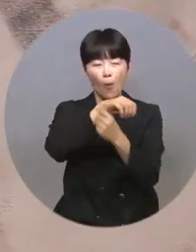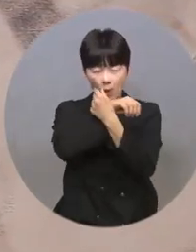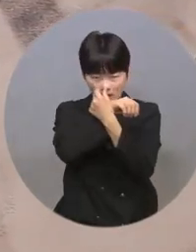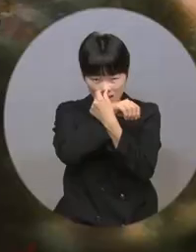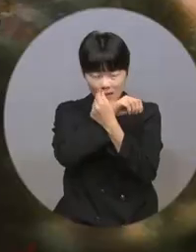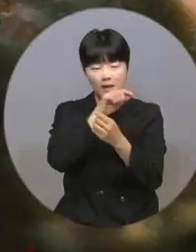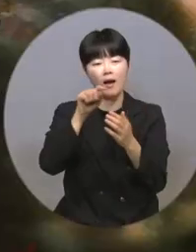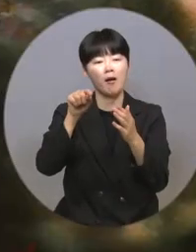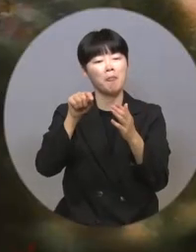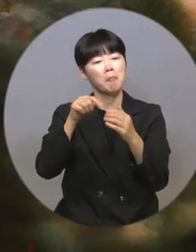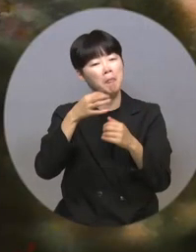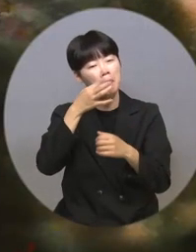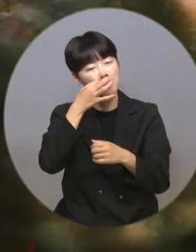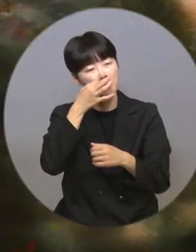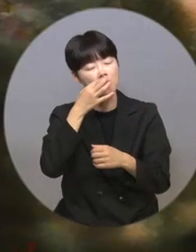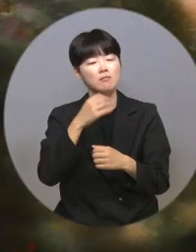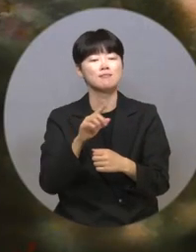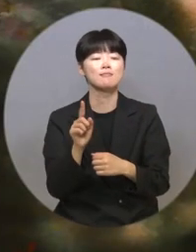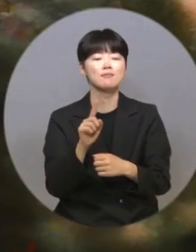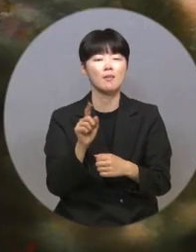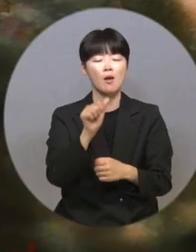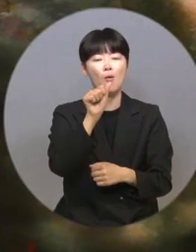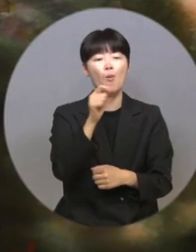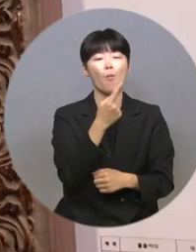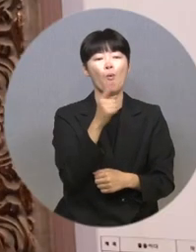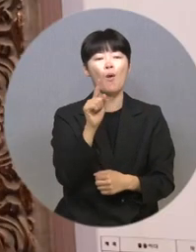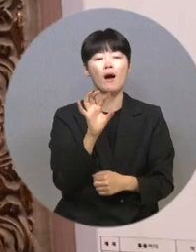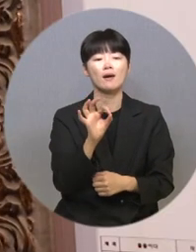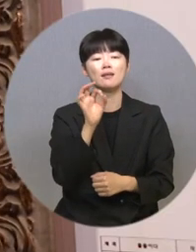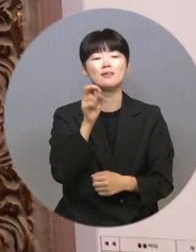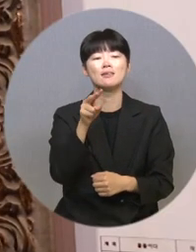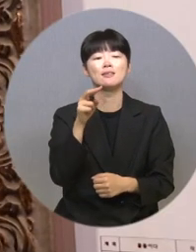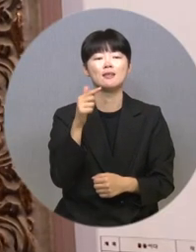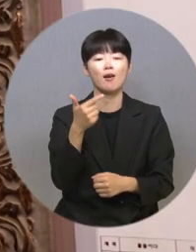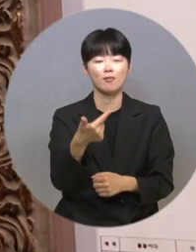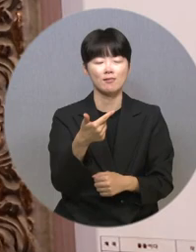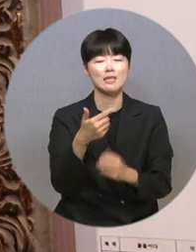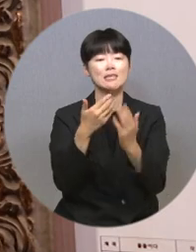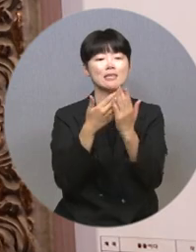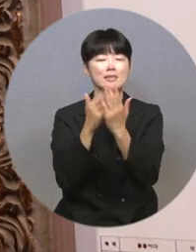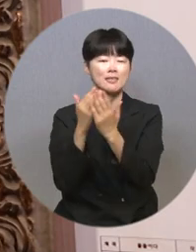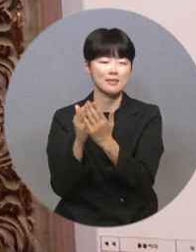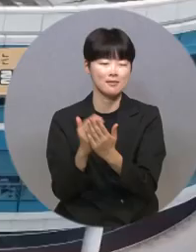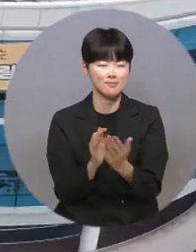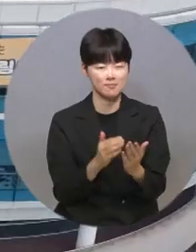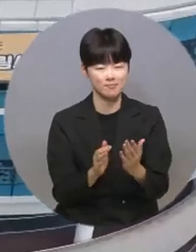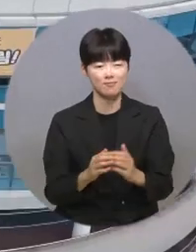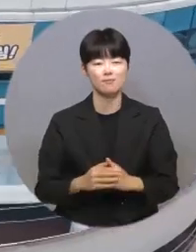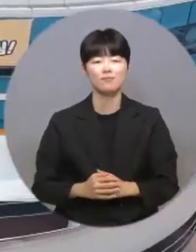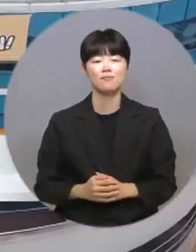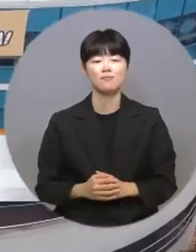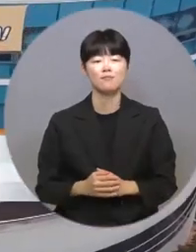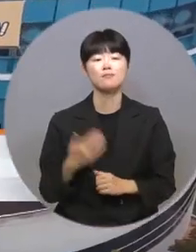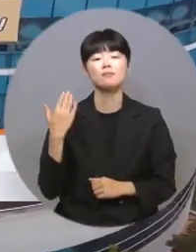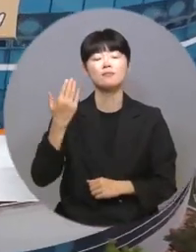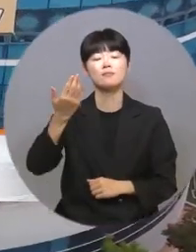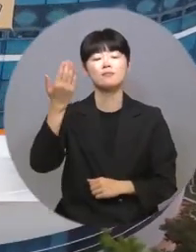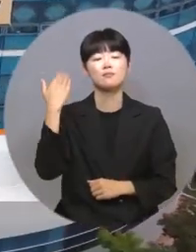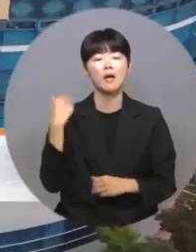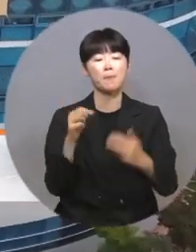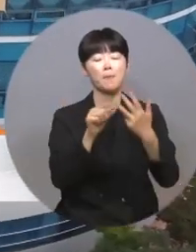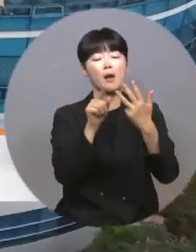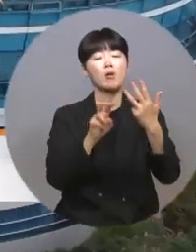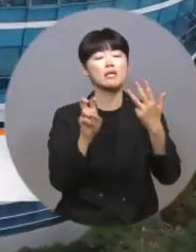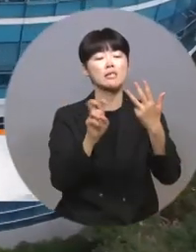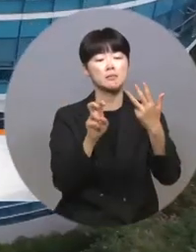끕니다. 수채화가로 왕성한 활동을 하고 있는 황현 작가의 작품입니다. 지난달 20일부터